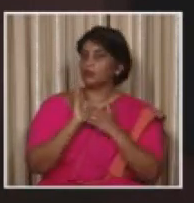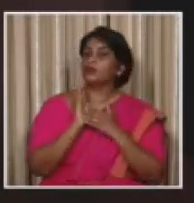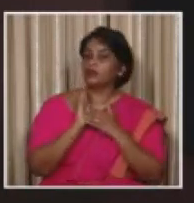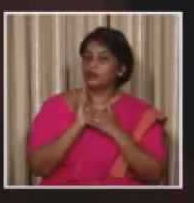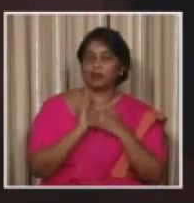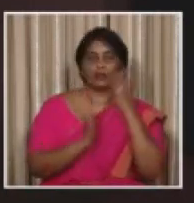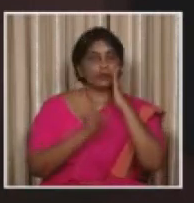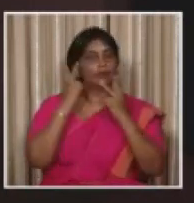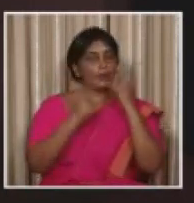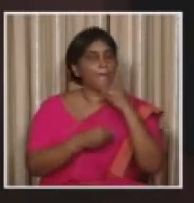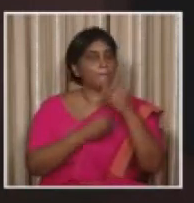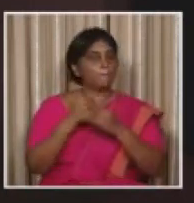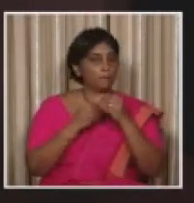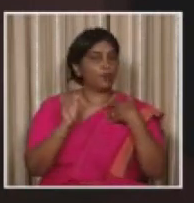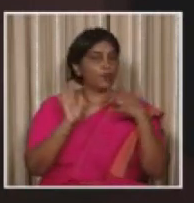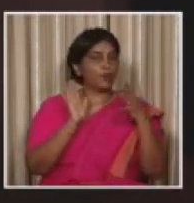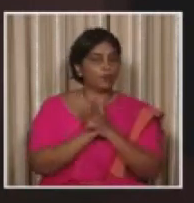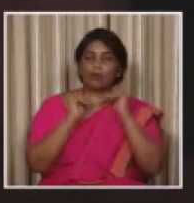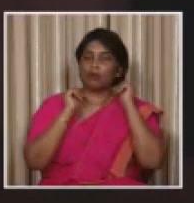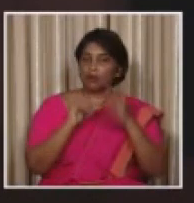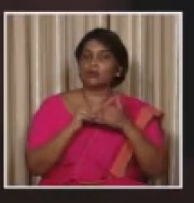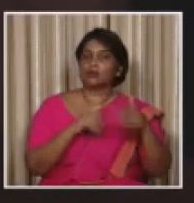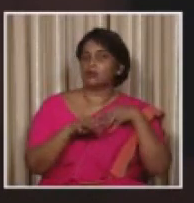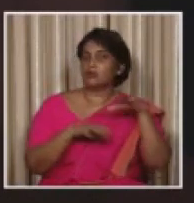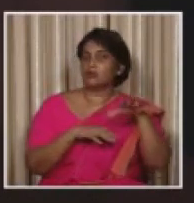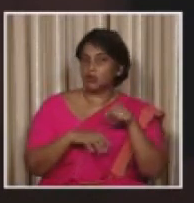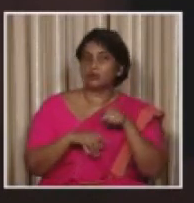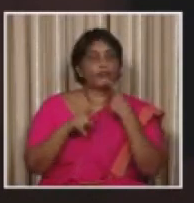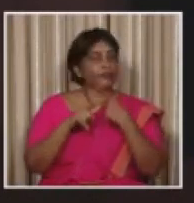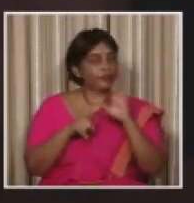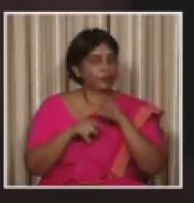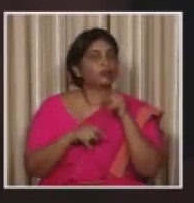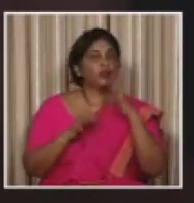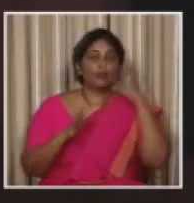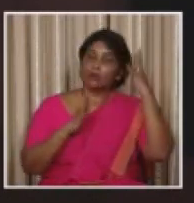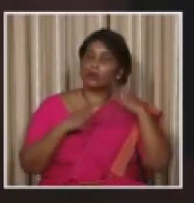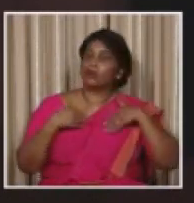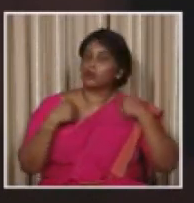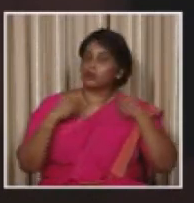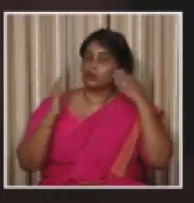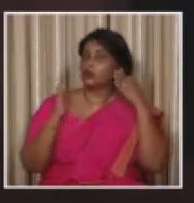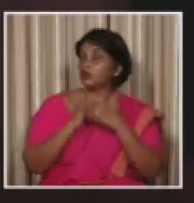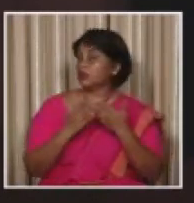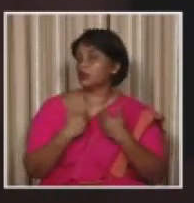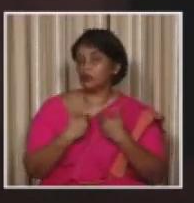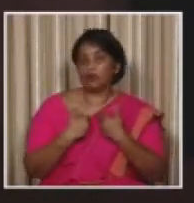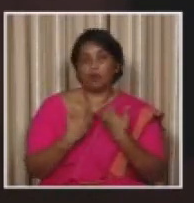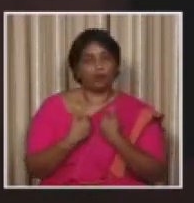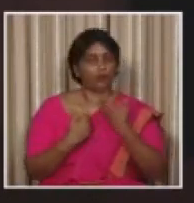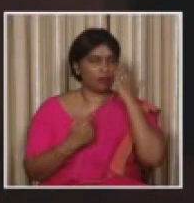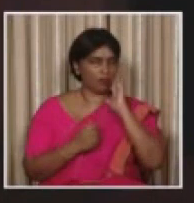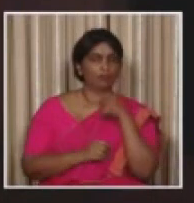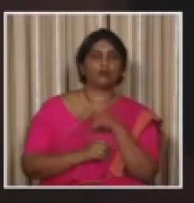ගන්නට සංචාරක ව්‍යාපාරයත් සමග ඉතා යහපත් ලෙස මේ යොදා ගන්නට ඒ විතරක් නෙමෙයි ලෝකයේ සෞඛ්‍ය ශේෂ්ත්‍රය අපිට වූ අනන්‍ය